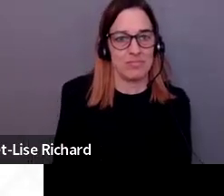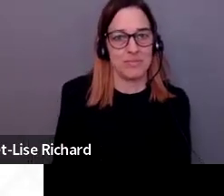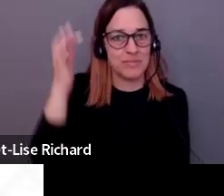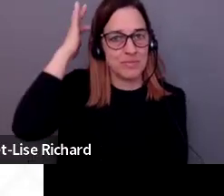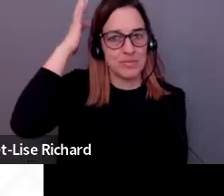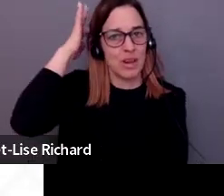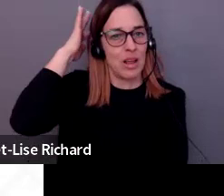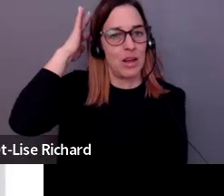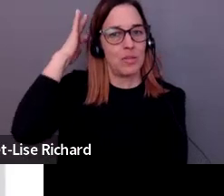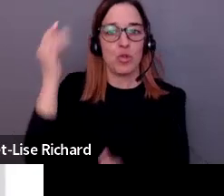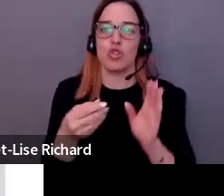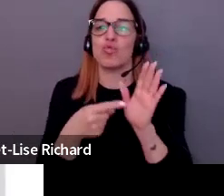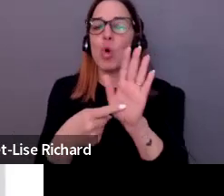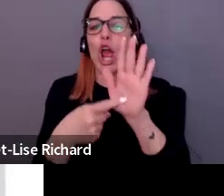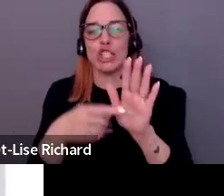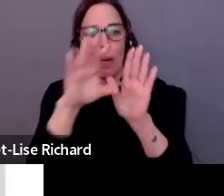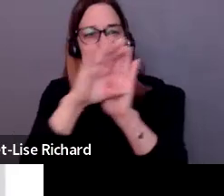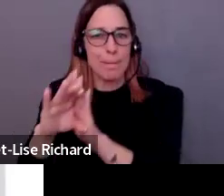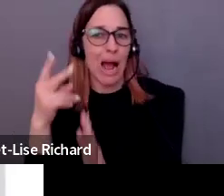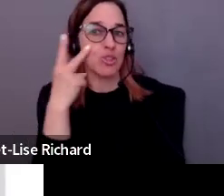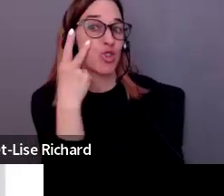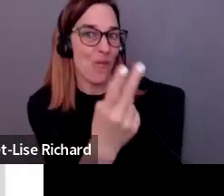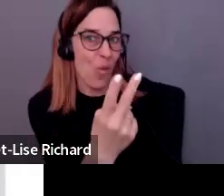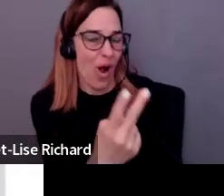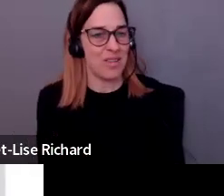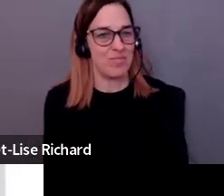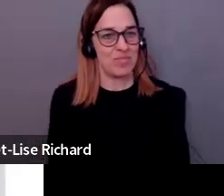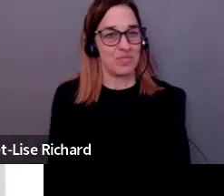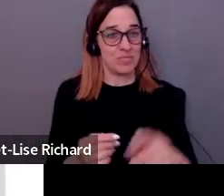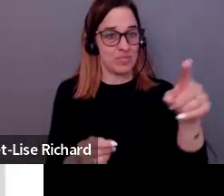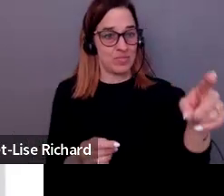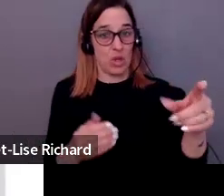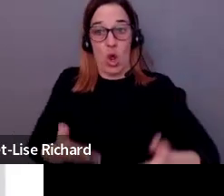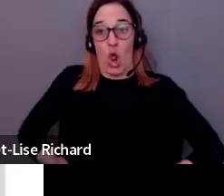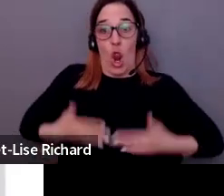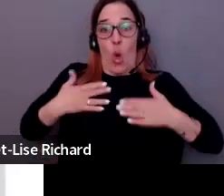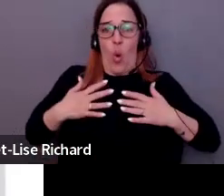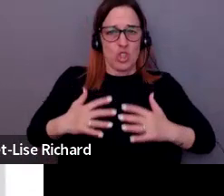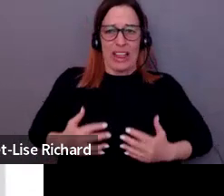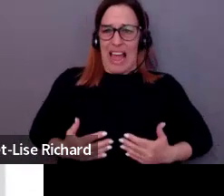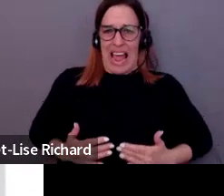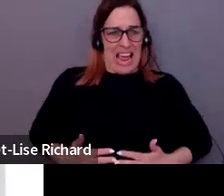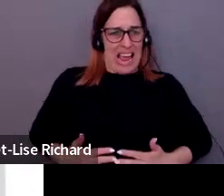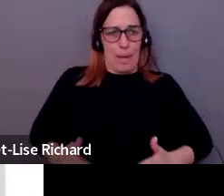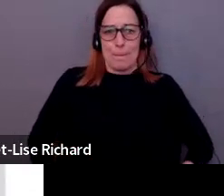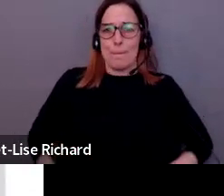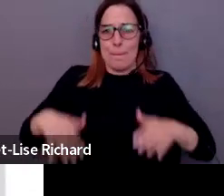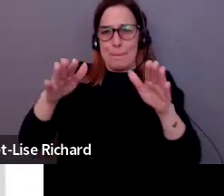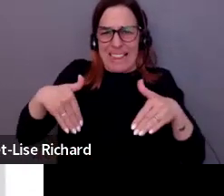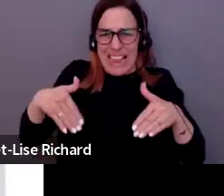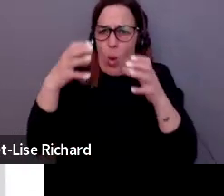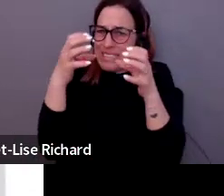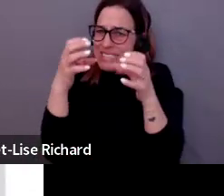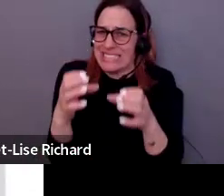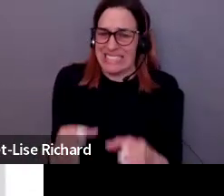Donc, je vous donne des exemples ici. Comme on voit ici, le haut est très, très moulant, les pantalons sont très, très moulants